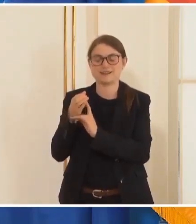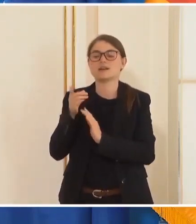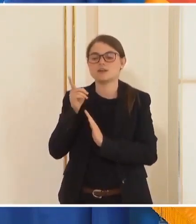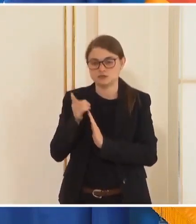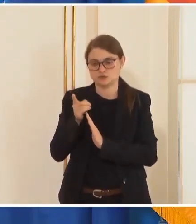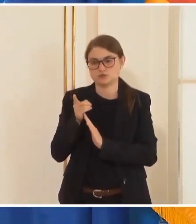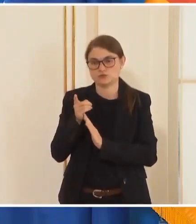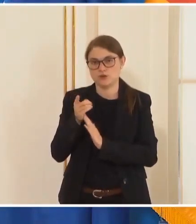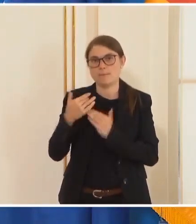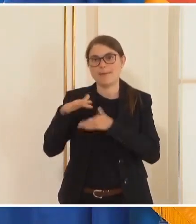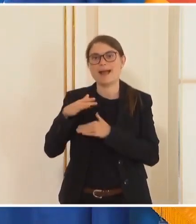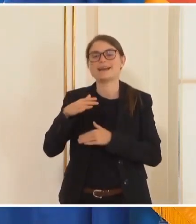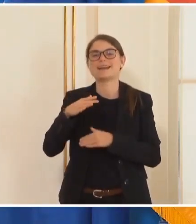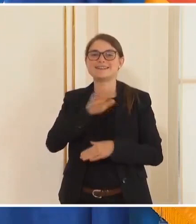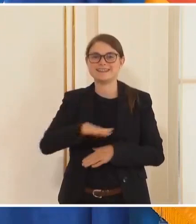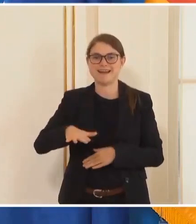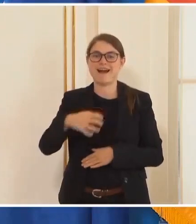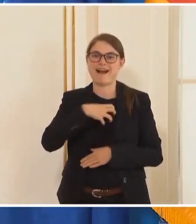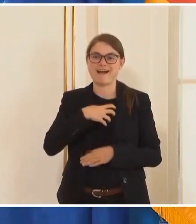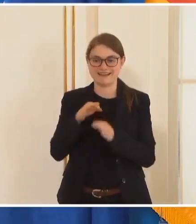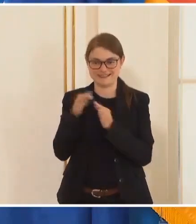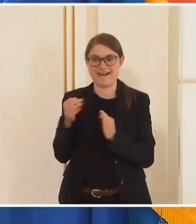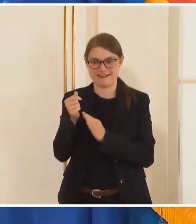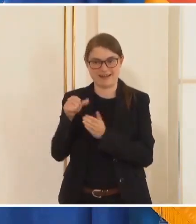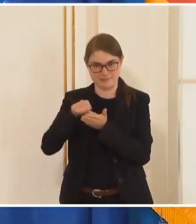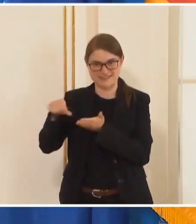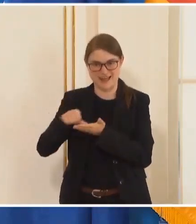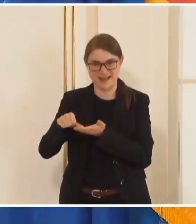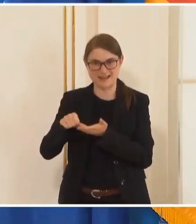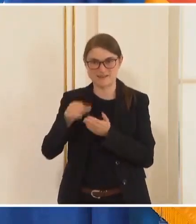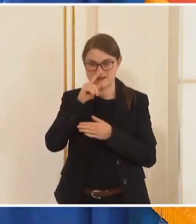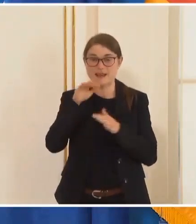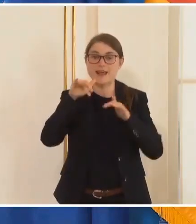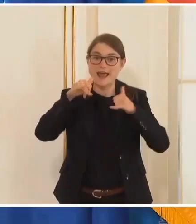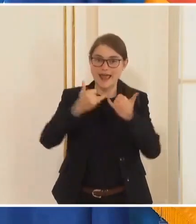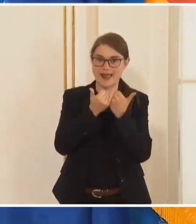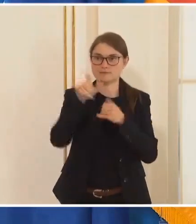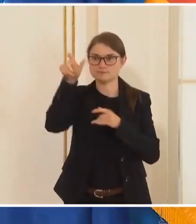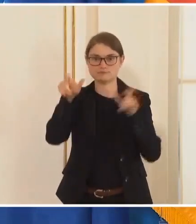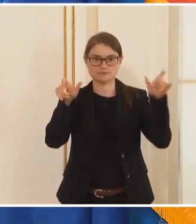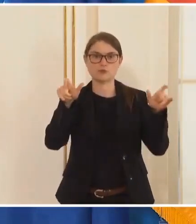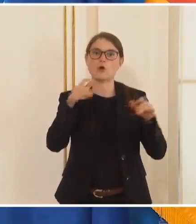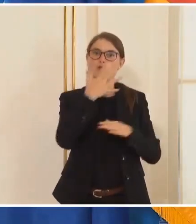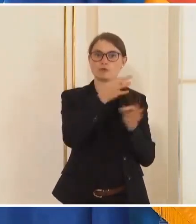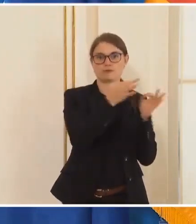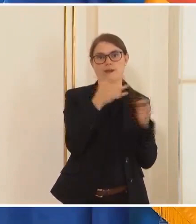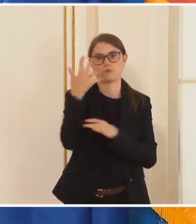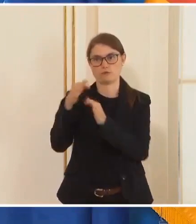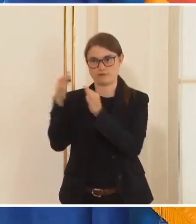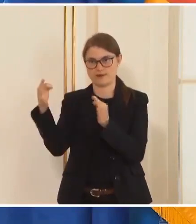-Kranken-Tagegeld gezahlt werden. Für jedes Elternteil fünf Tage mehr, für